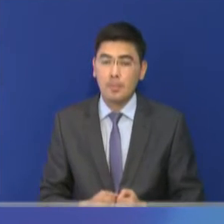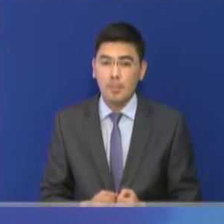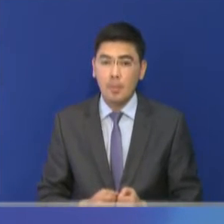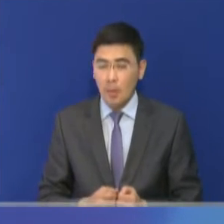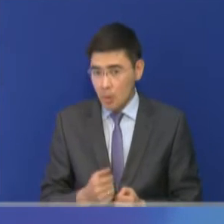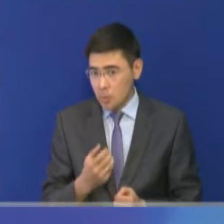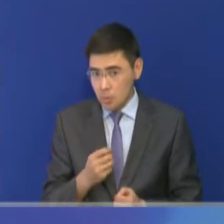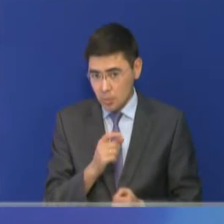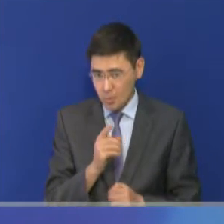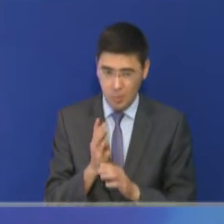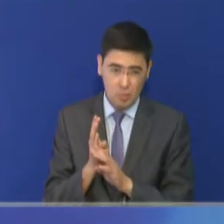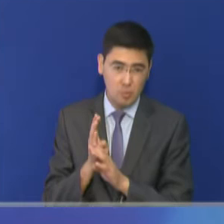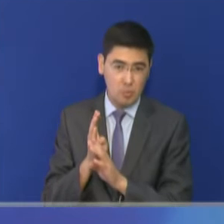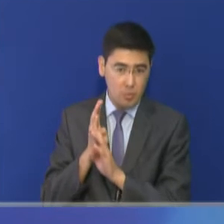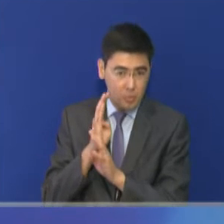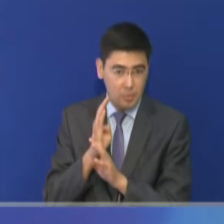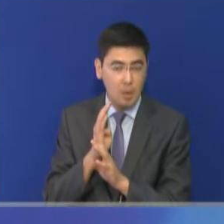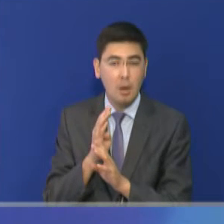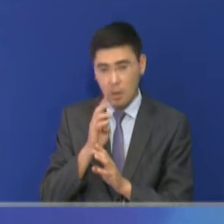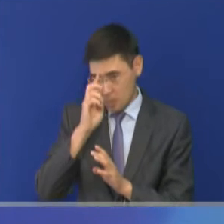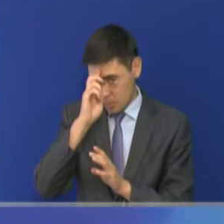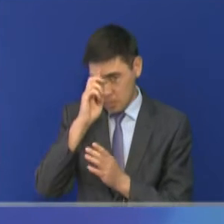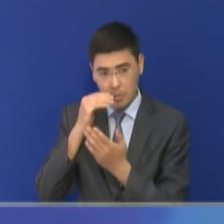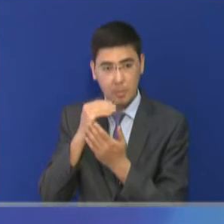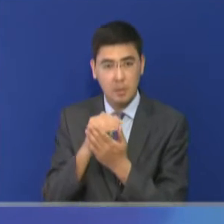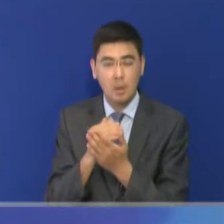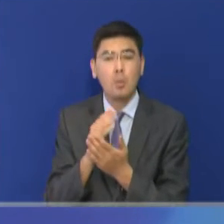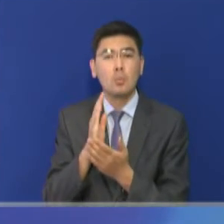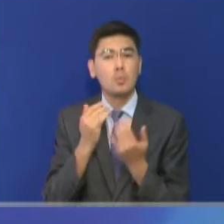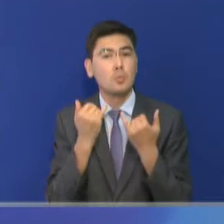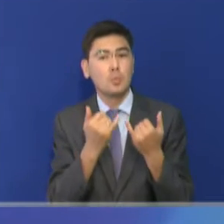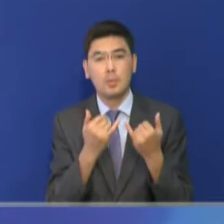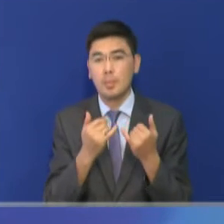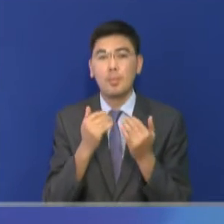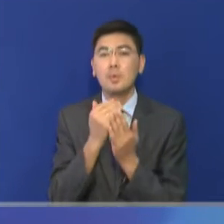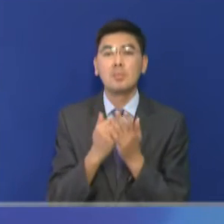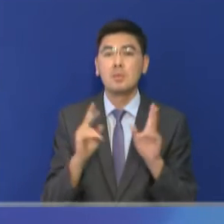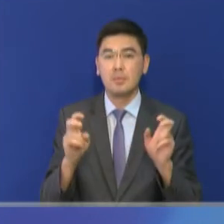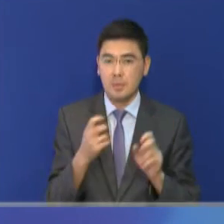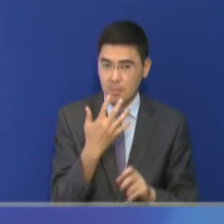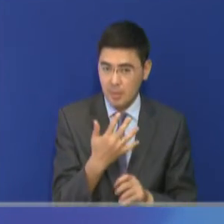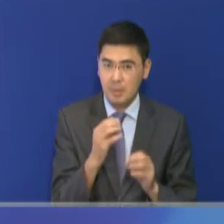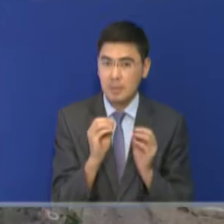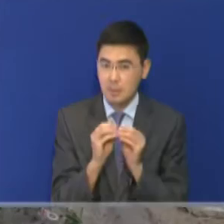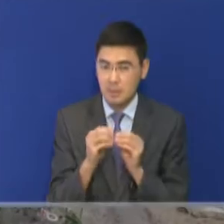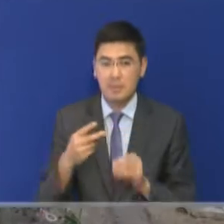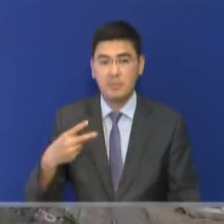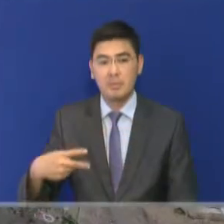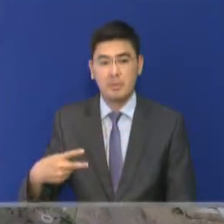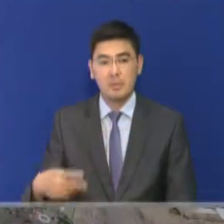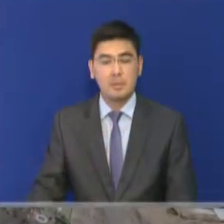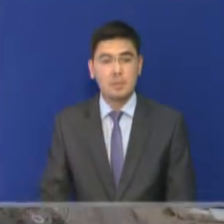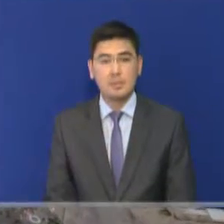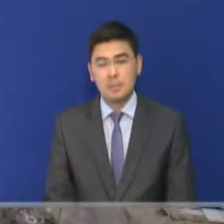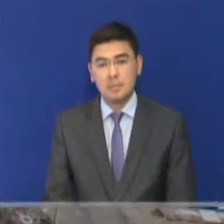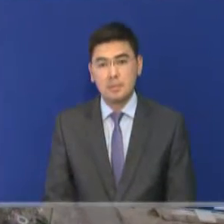для очередников в стране будет запущена государственная программа 5-10-20. Подробности в следующем видеоматериале.